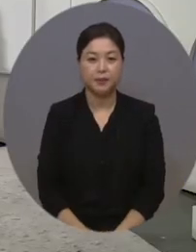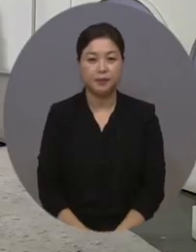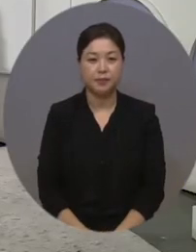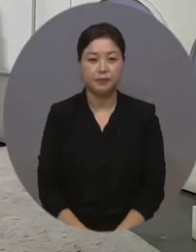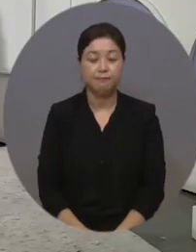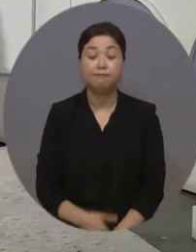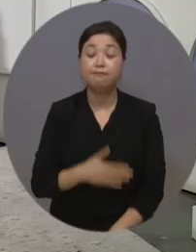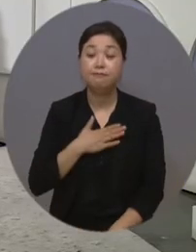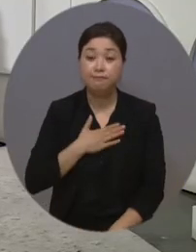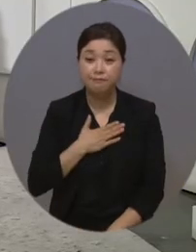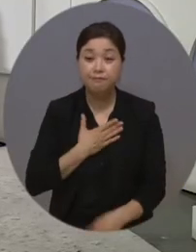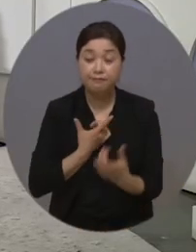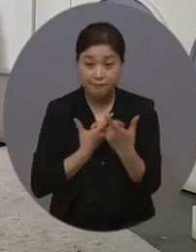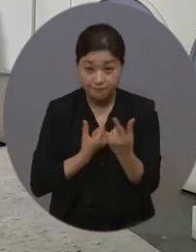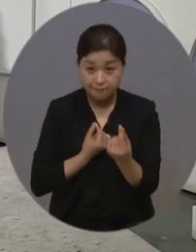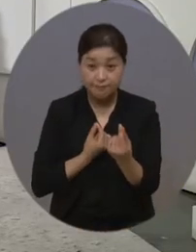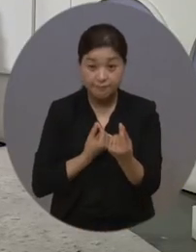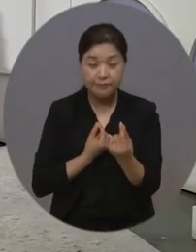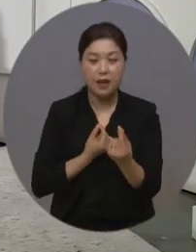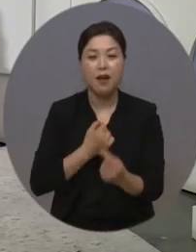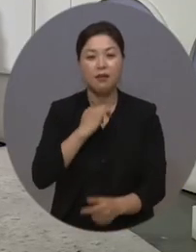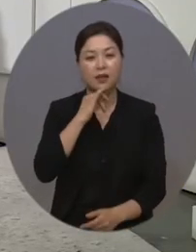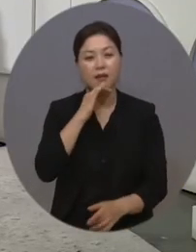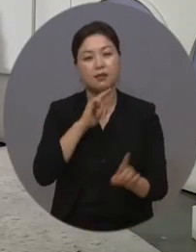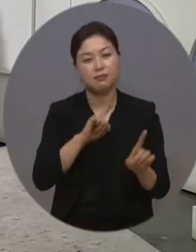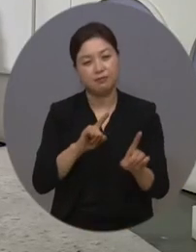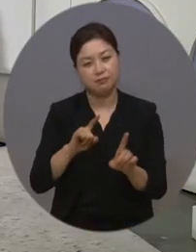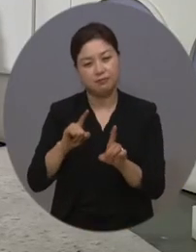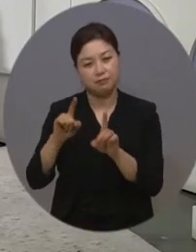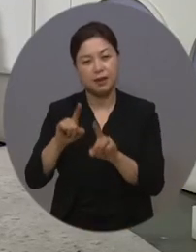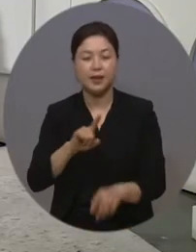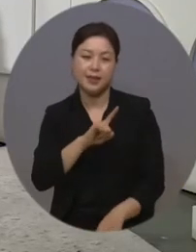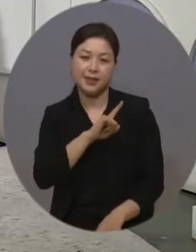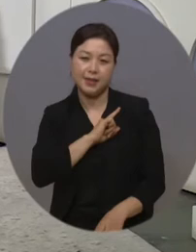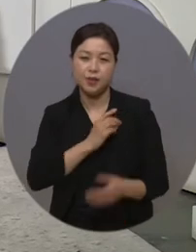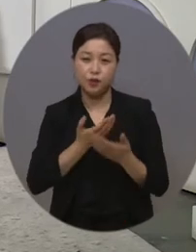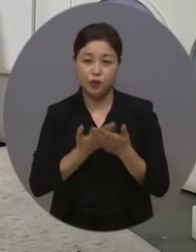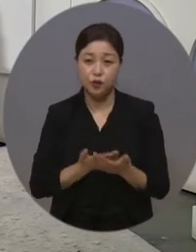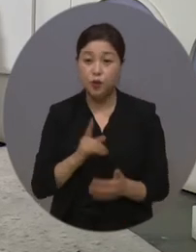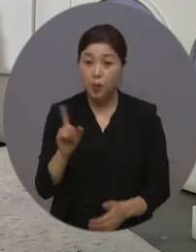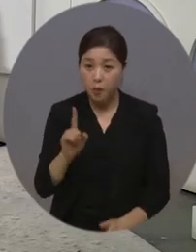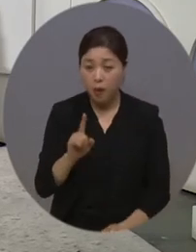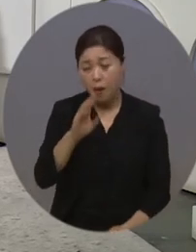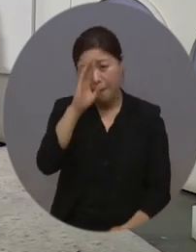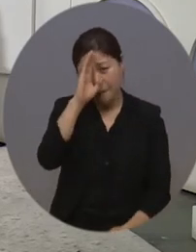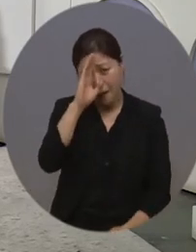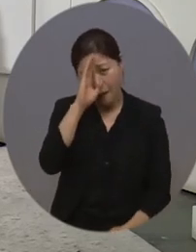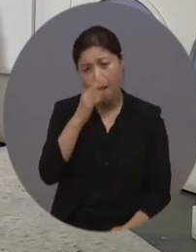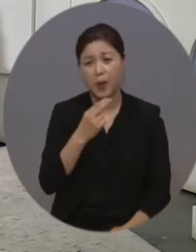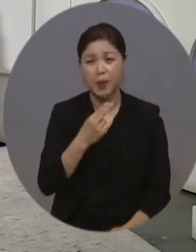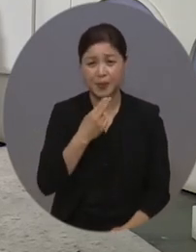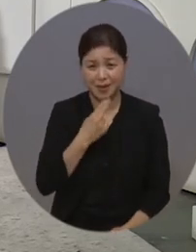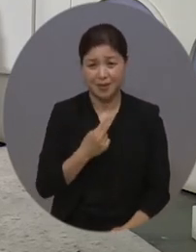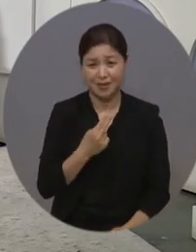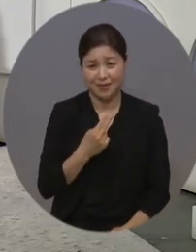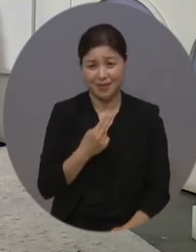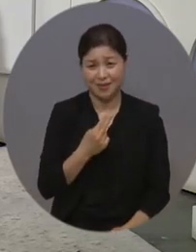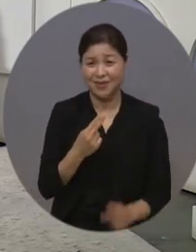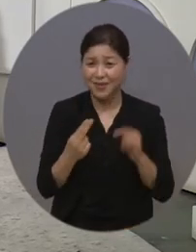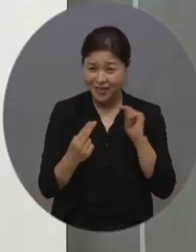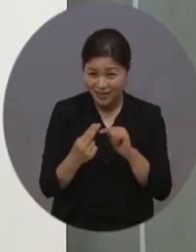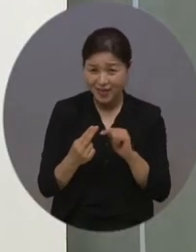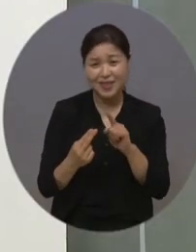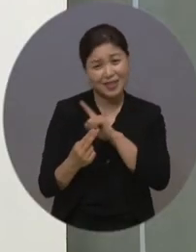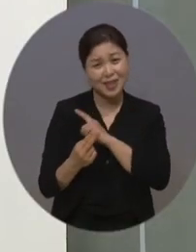저도 그렇습니다만 이제 나이가 들면서 가장 중요한 것이 병 치레를 안 하는 거죠.